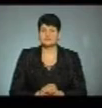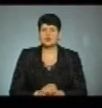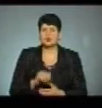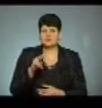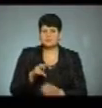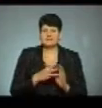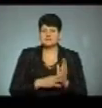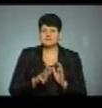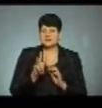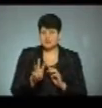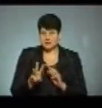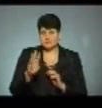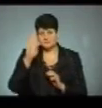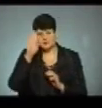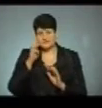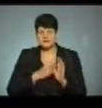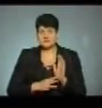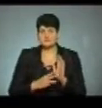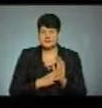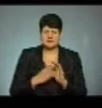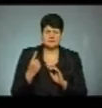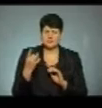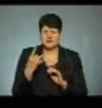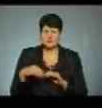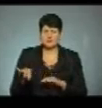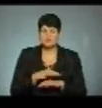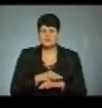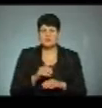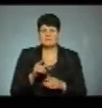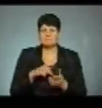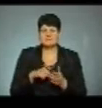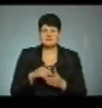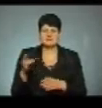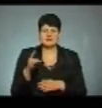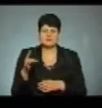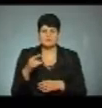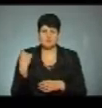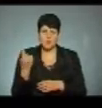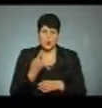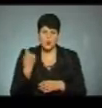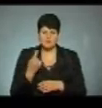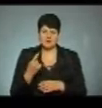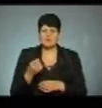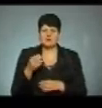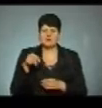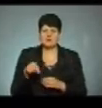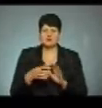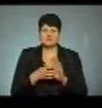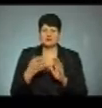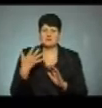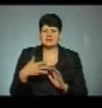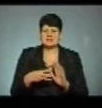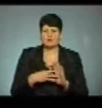Людмилі 83, Василю 88. Вперше одружилися в місті Дубровиця на Рівненщині 15 листопада 1958